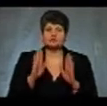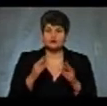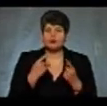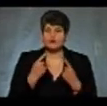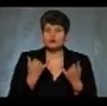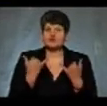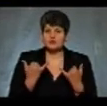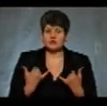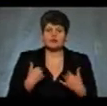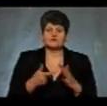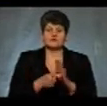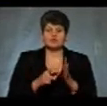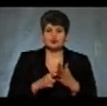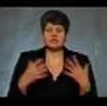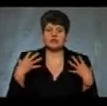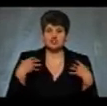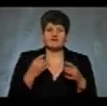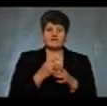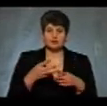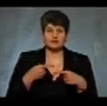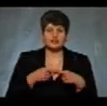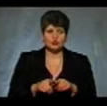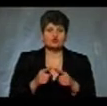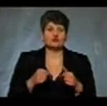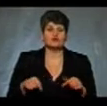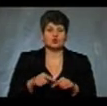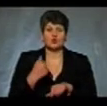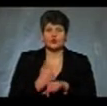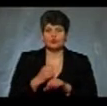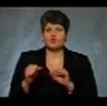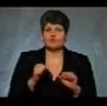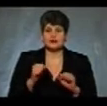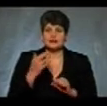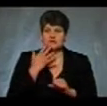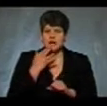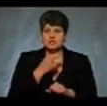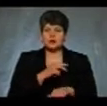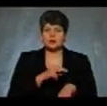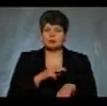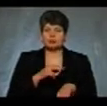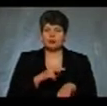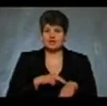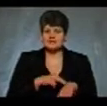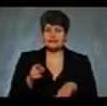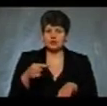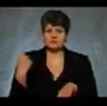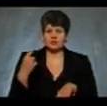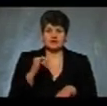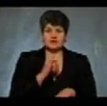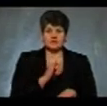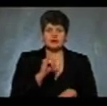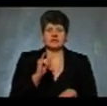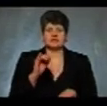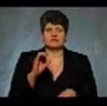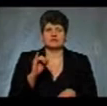сьогодні у нашій студії. Начальник вибухотехнічного відділу головного управління Національної поліції в Тернопільській області Ігор Васьків.